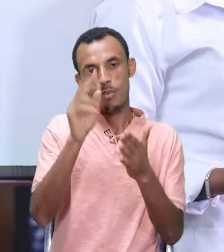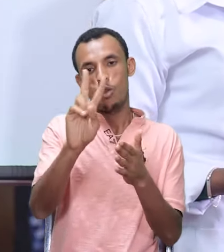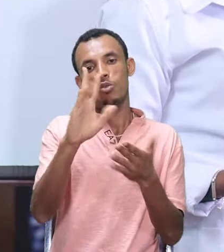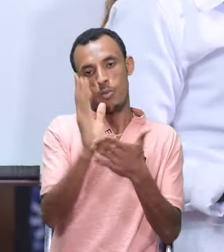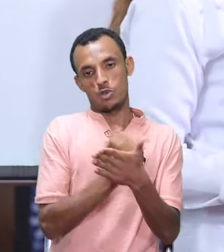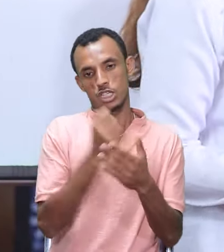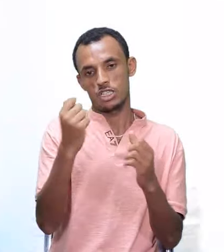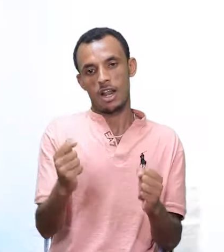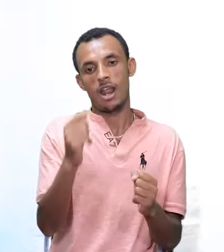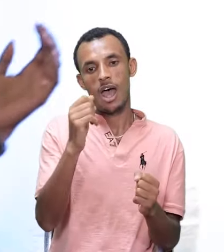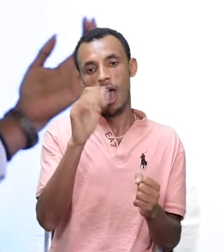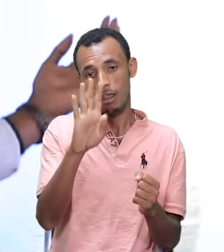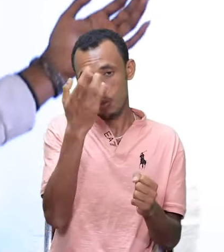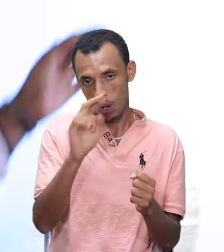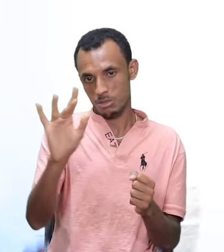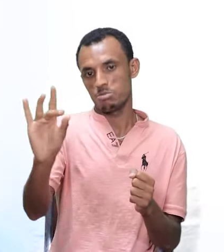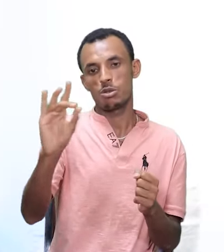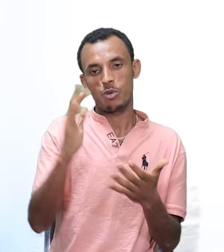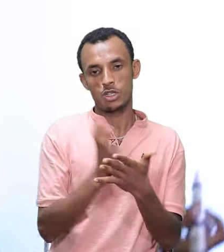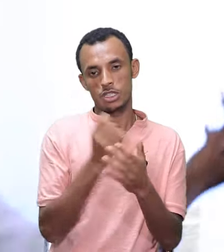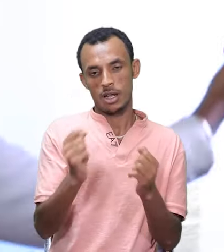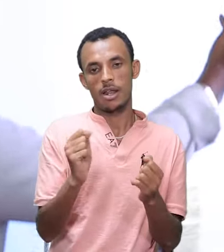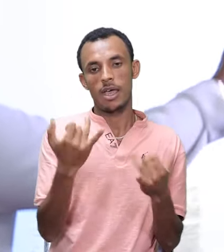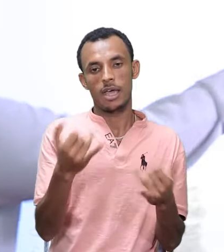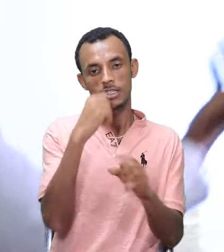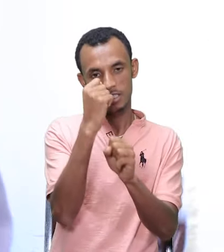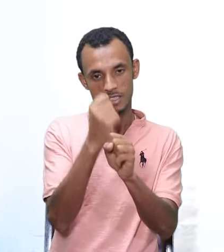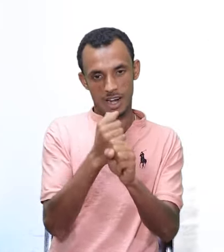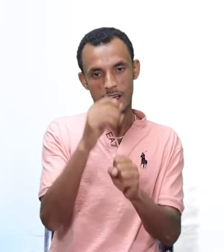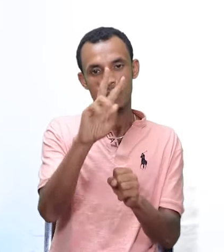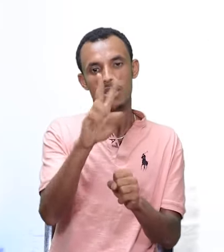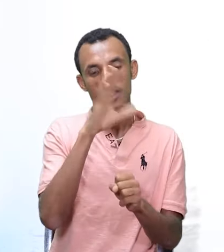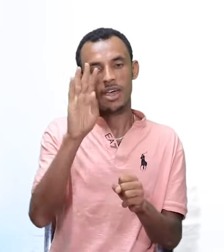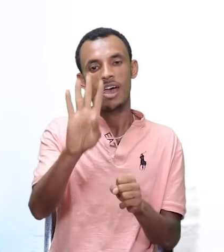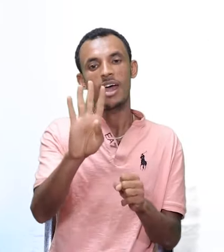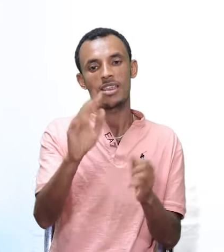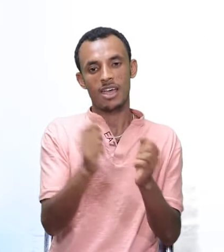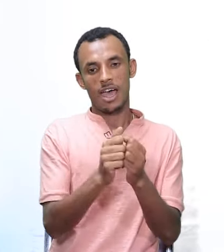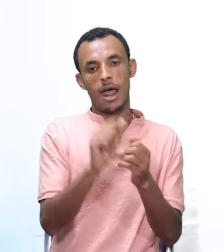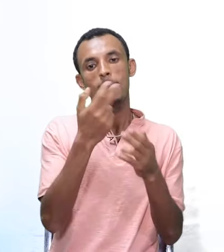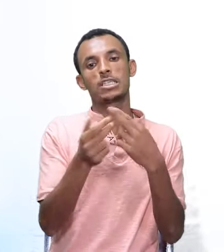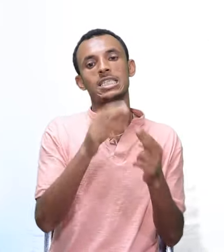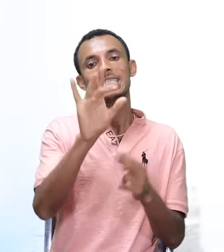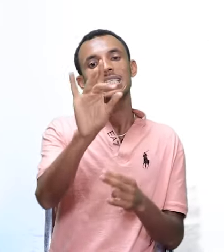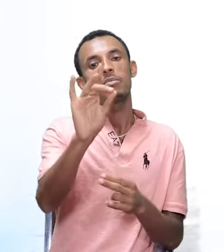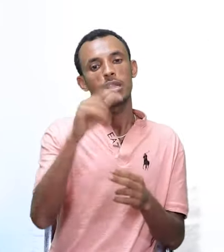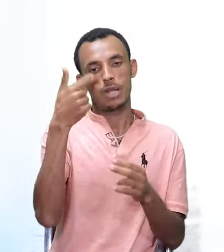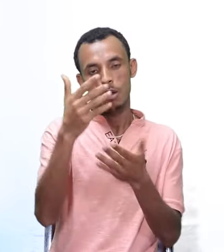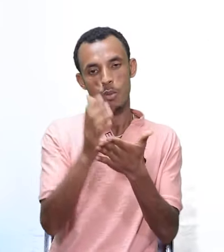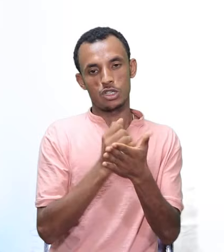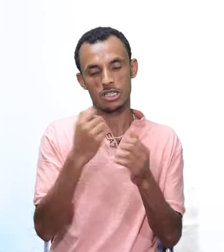በሁለቱም መውሰድ እንችላለን። አሁን ይሄኛው በምን እንስራው? የ2ና የ4 የጋራ ብዜት 8 ነው ብለን እንውሰድ።